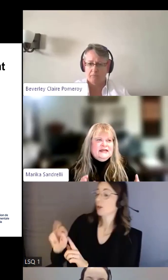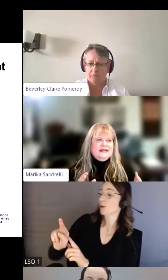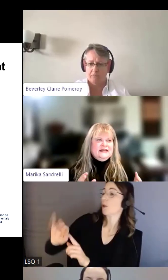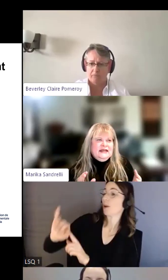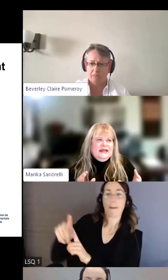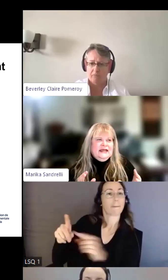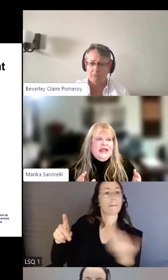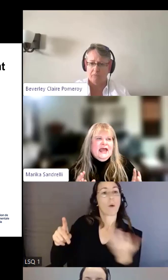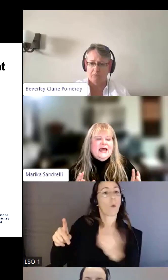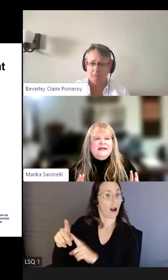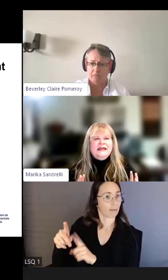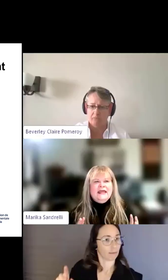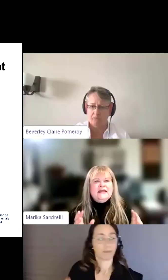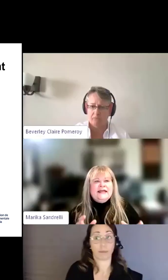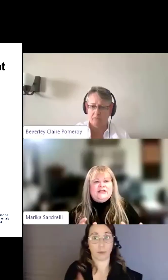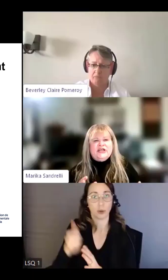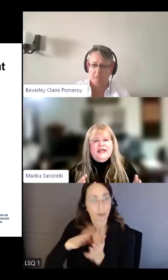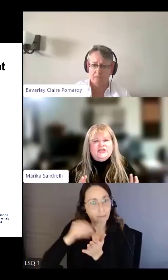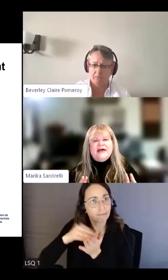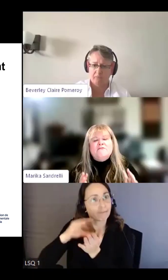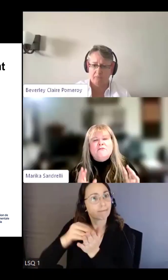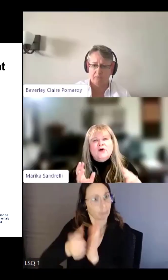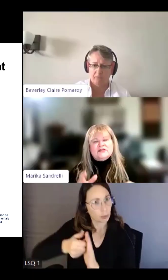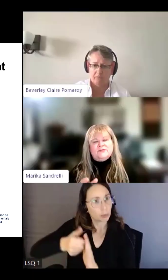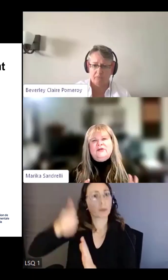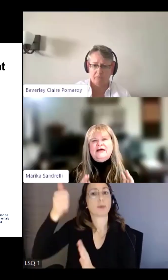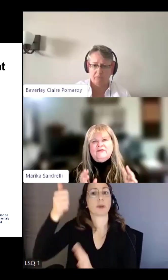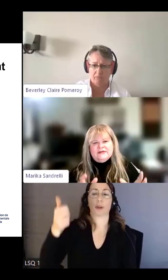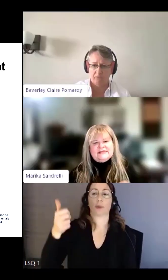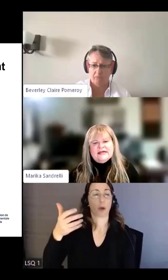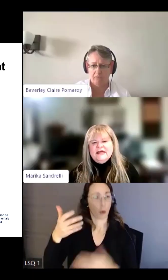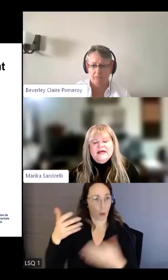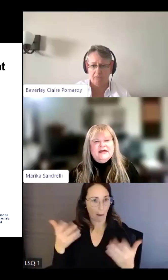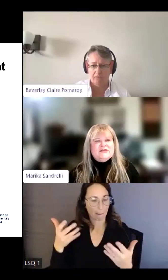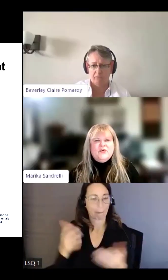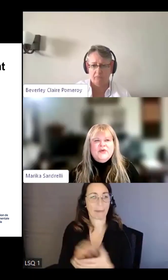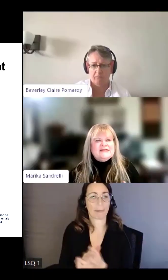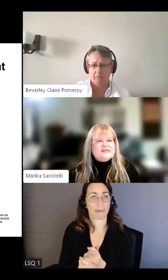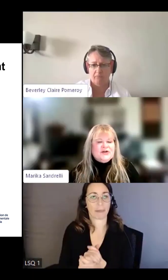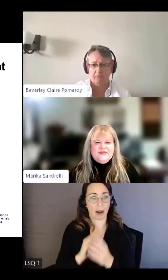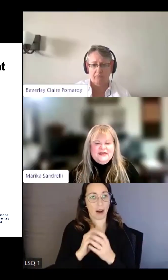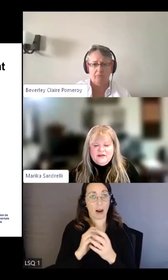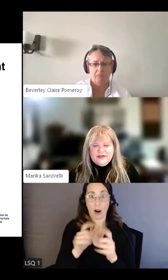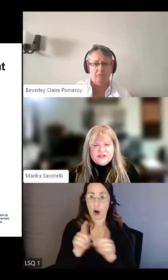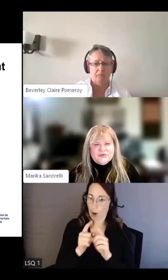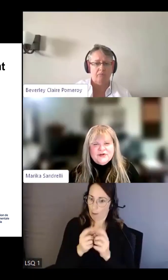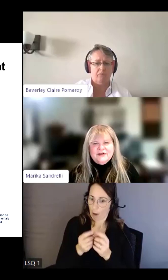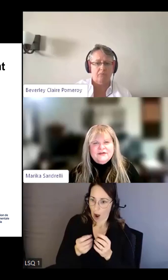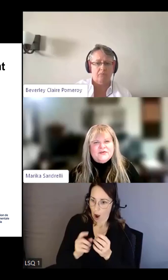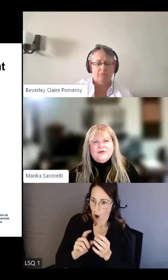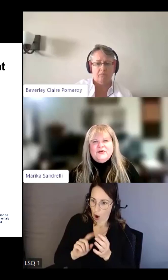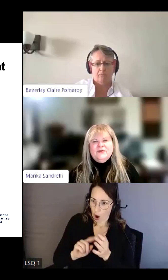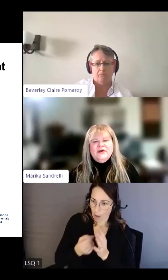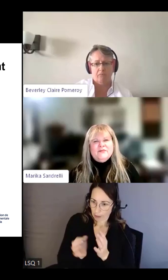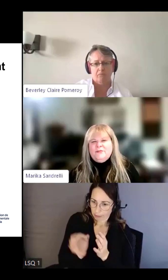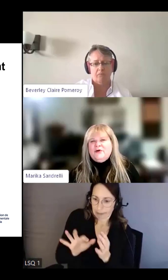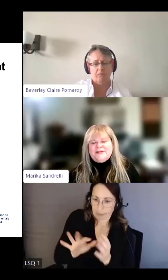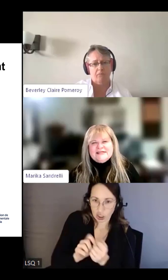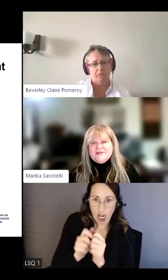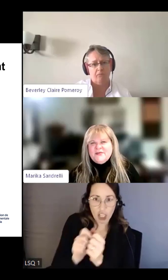ça peut initier le changement à différents niveaux. Donc, on peut commencer au niveau personnel, les gens qui participent dans